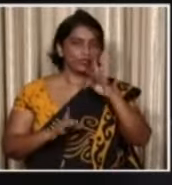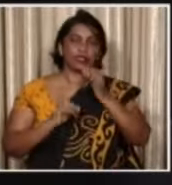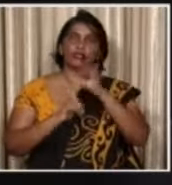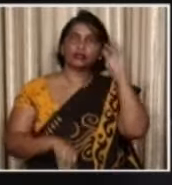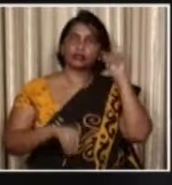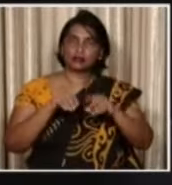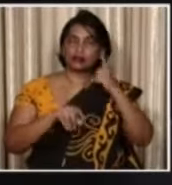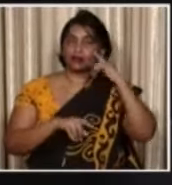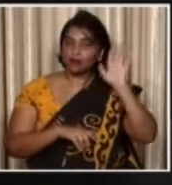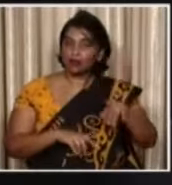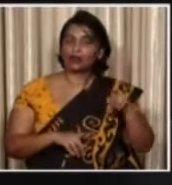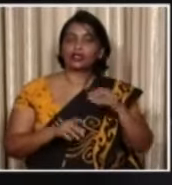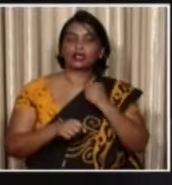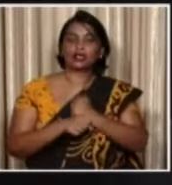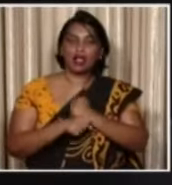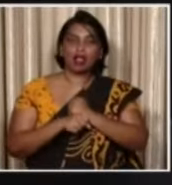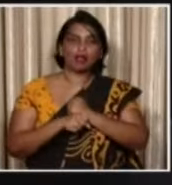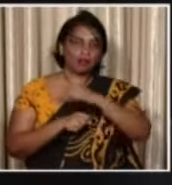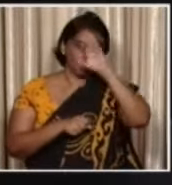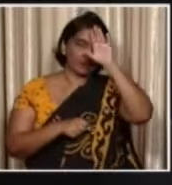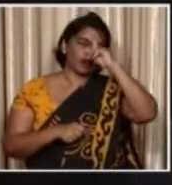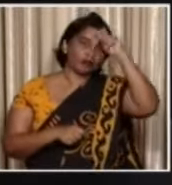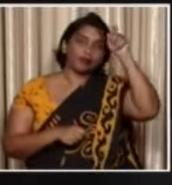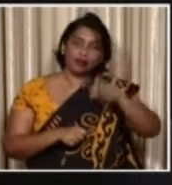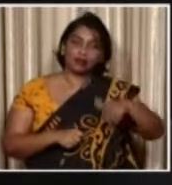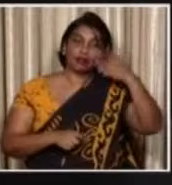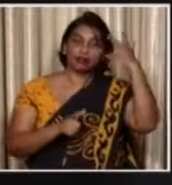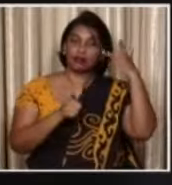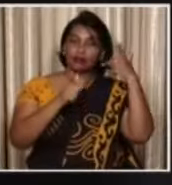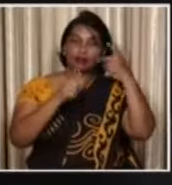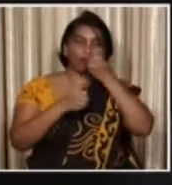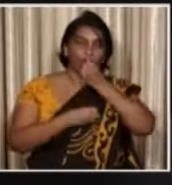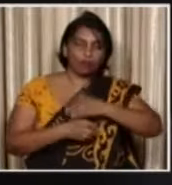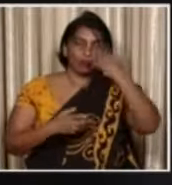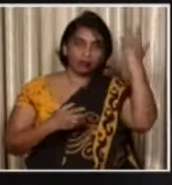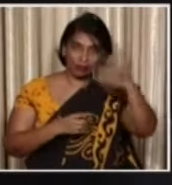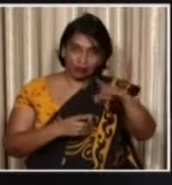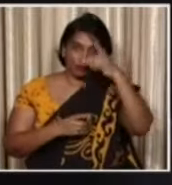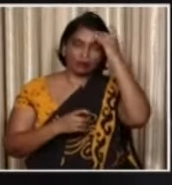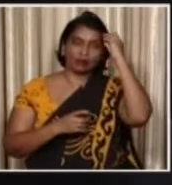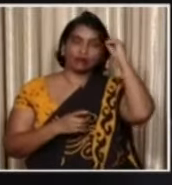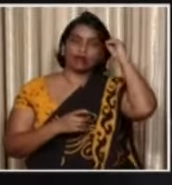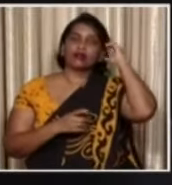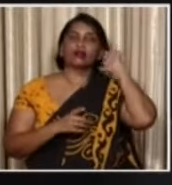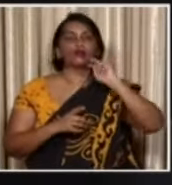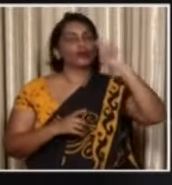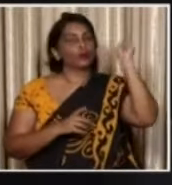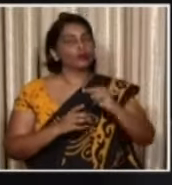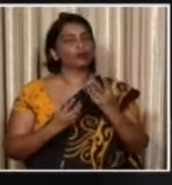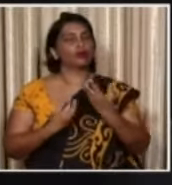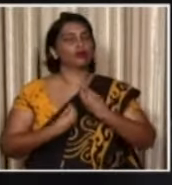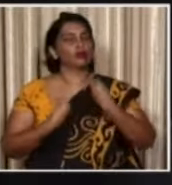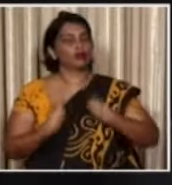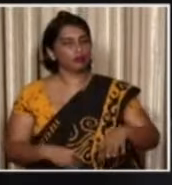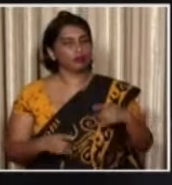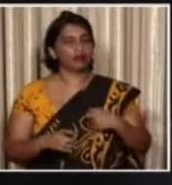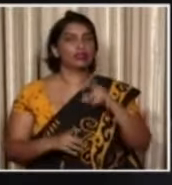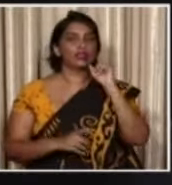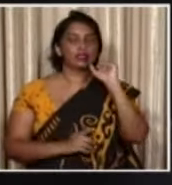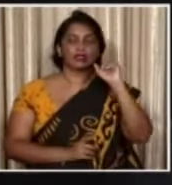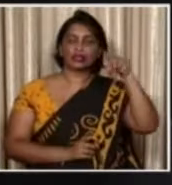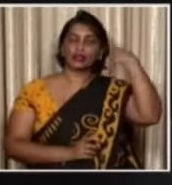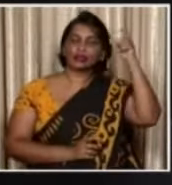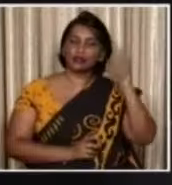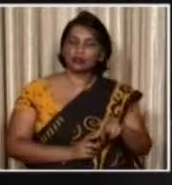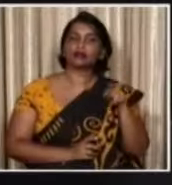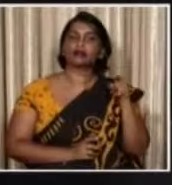ජනාධිපතිවරණ අපේක්ෂක ගාමිණී දිසානායක මහතාගේ ඝාතනයත් සමගම ජයග්‍රහණය ගිලිහුණා Chandrika